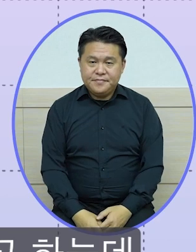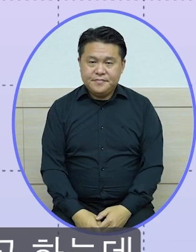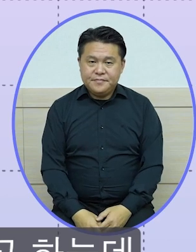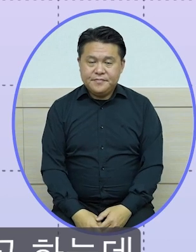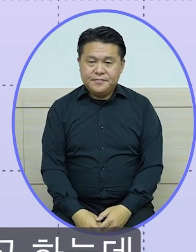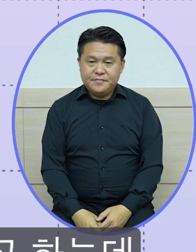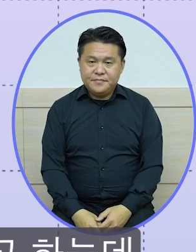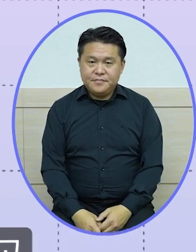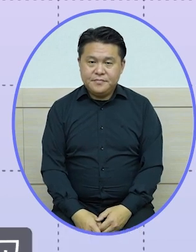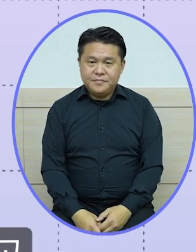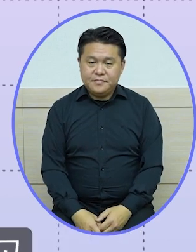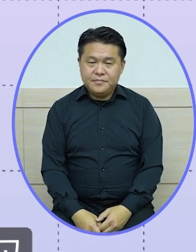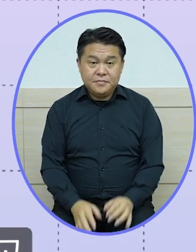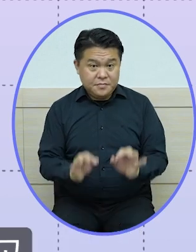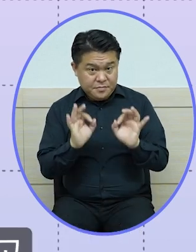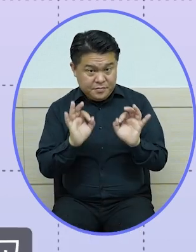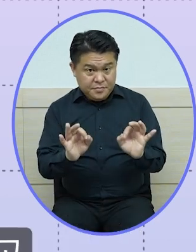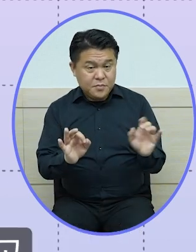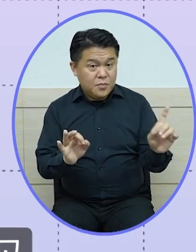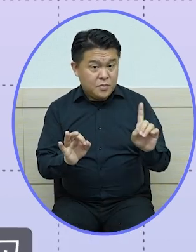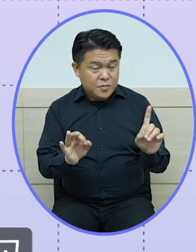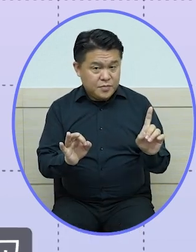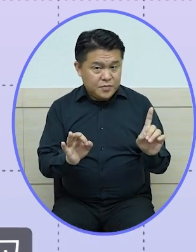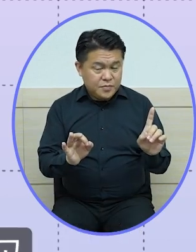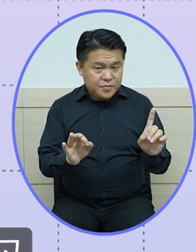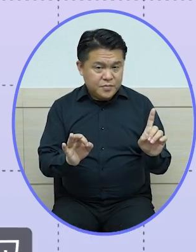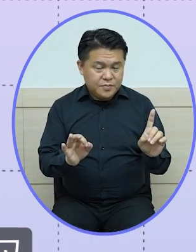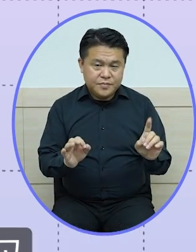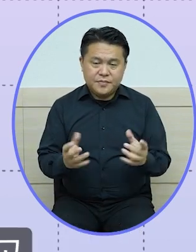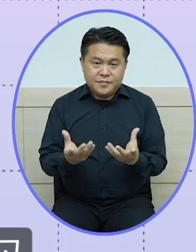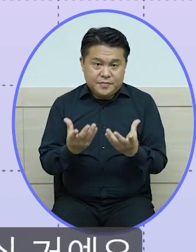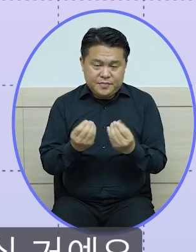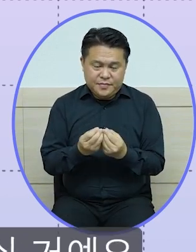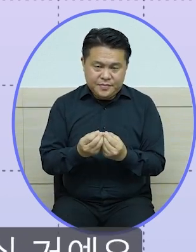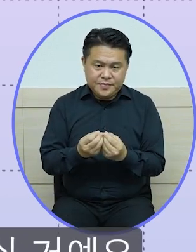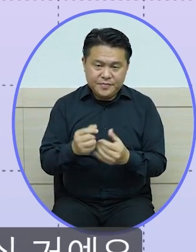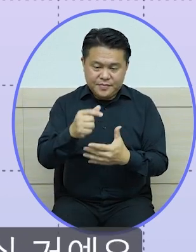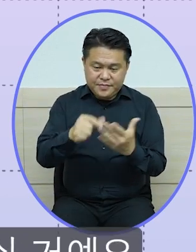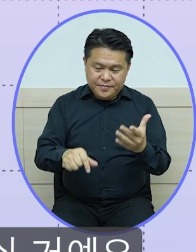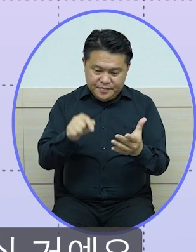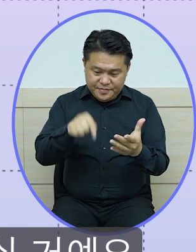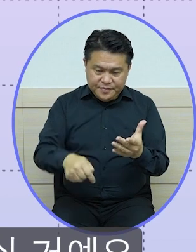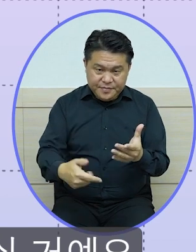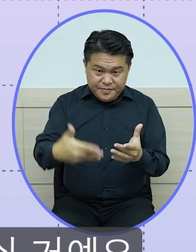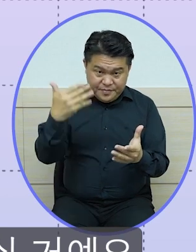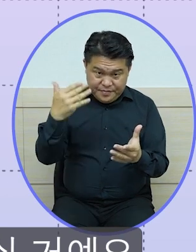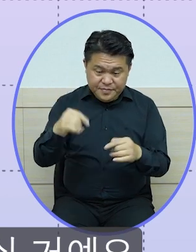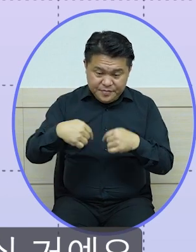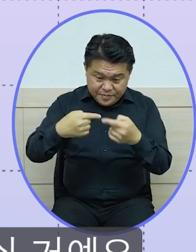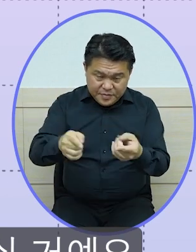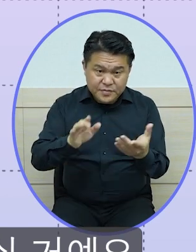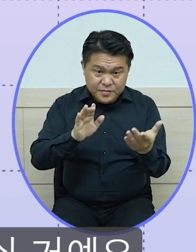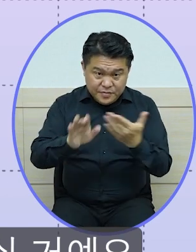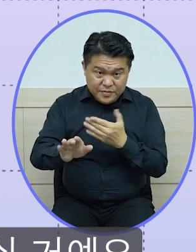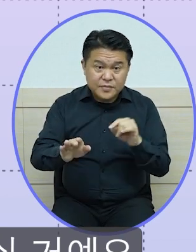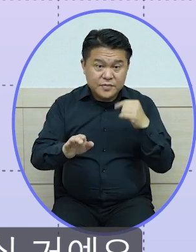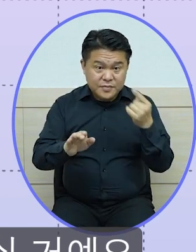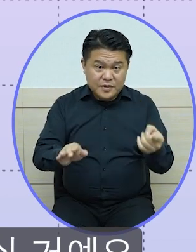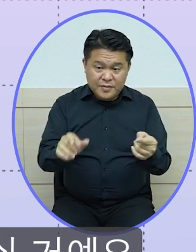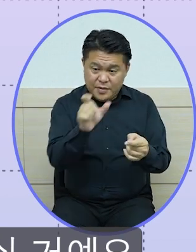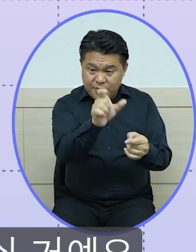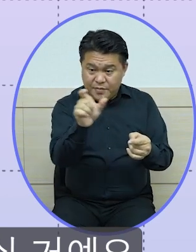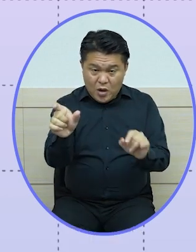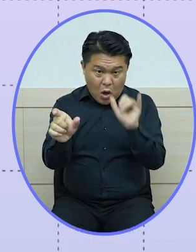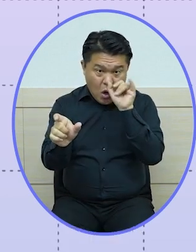하는데 이게 보시면은 저희 시스템을 로그인하시고 참여자 정보에서 참여자 배정이라는 메뉴가 있으실